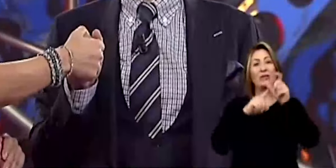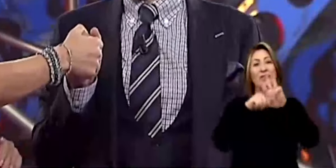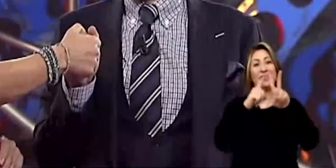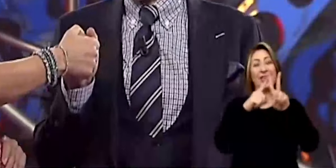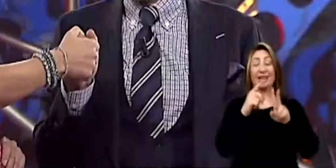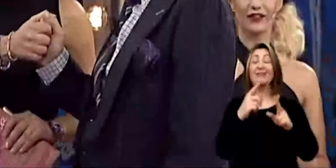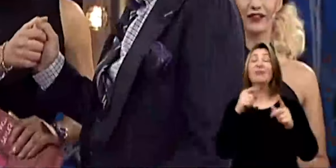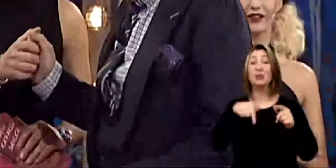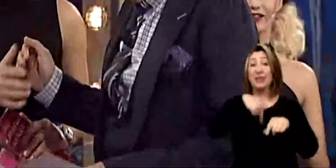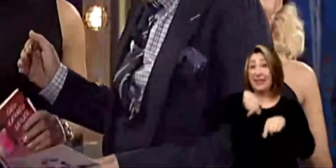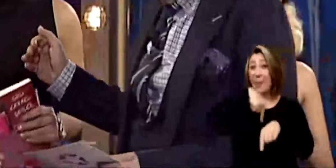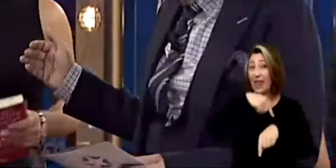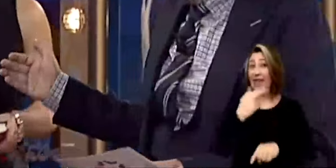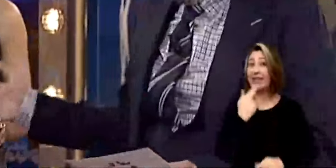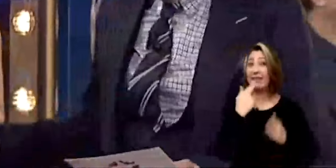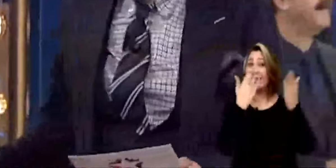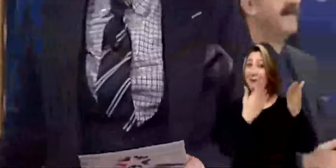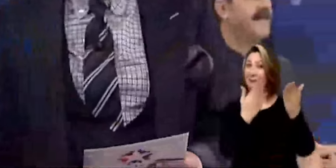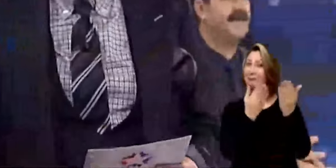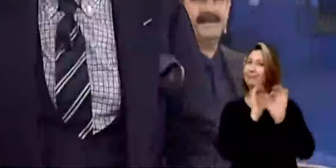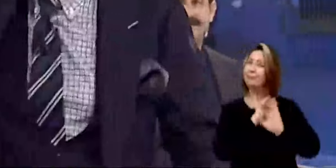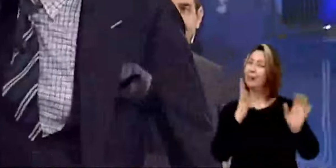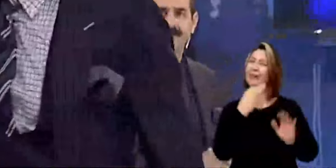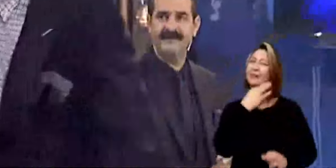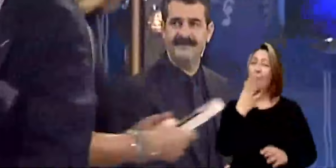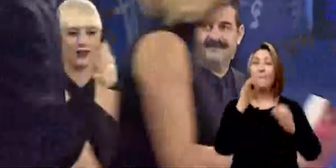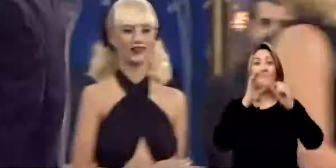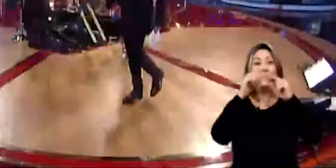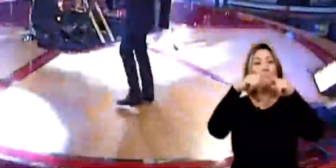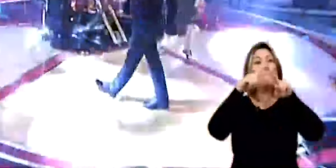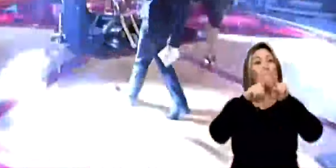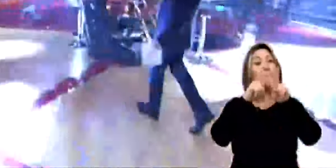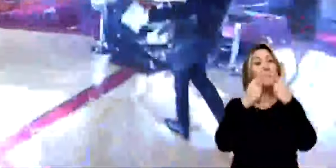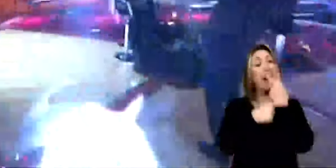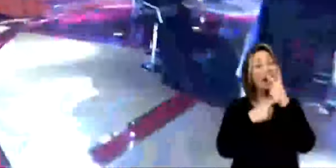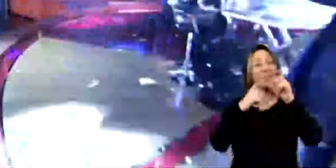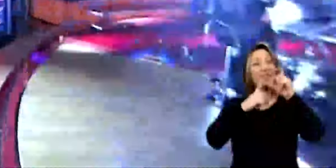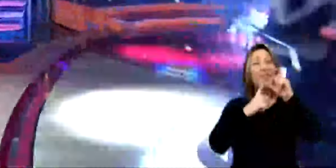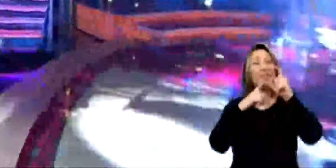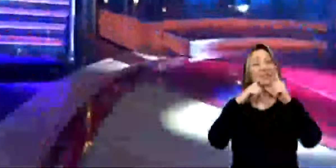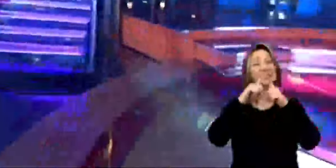devrin evet. Kadını. Harikuladesiniz. Evet. Buyurun lütfen. Teşekkür ederim. Bay J!